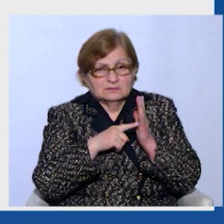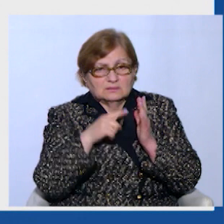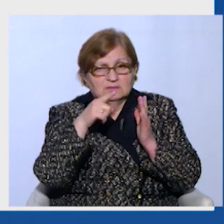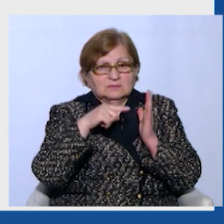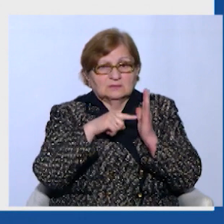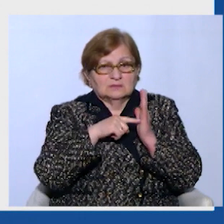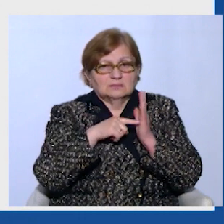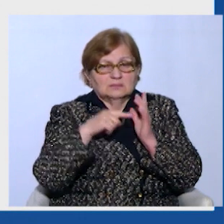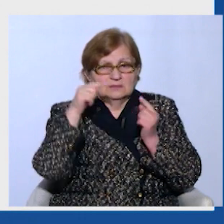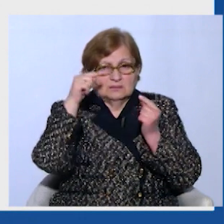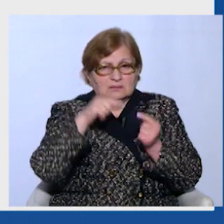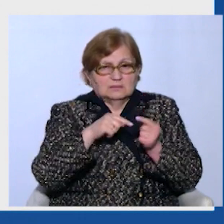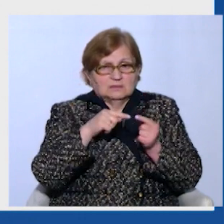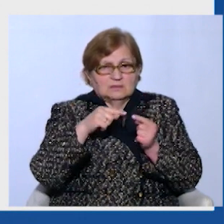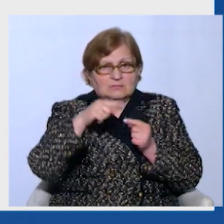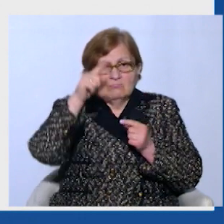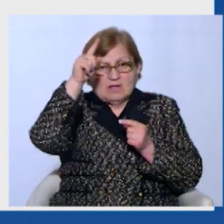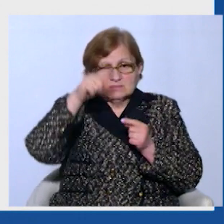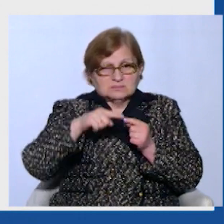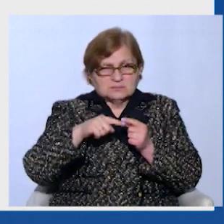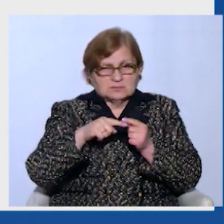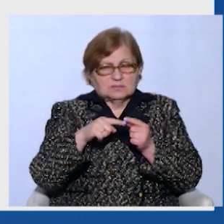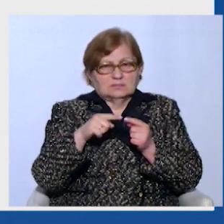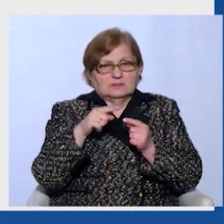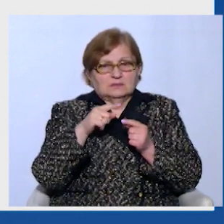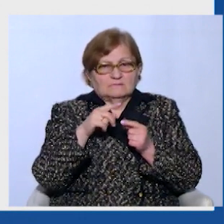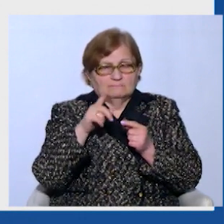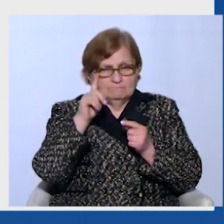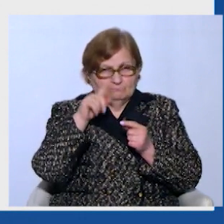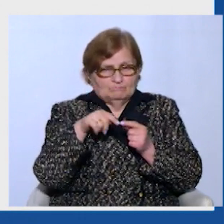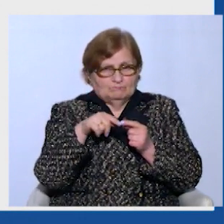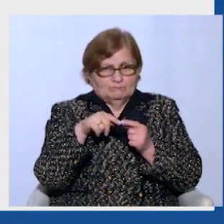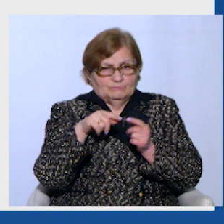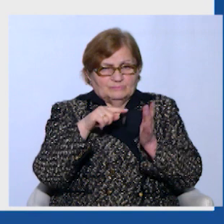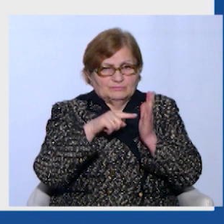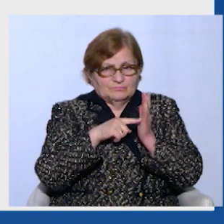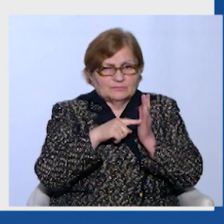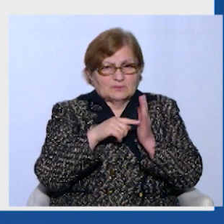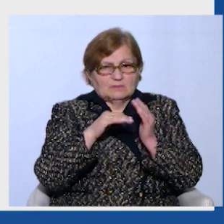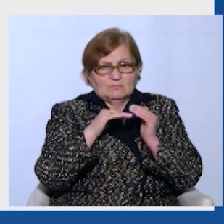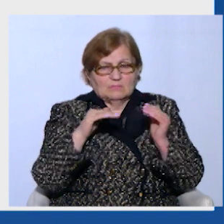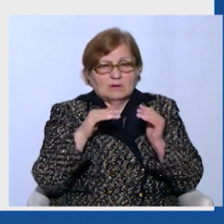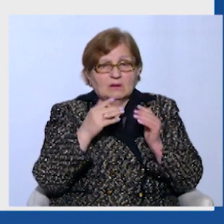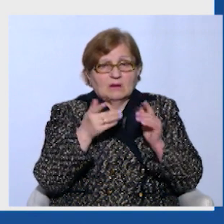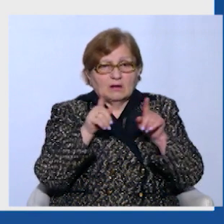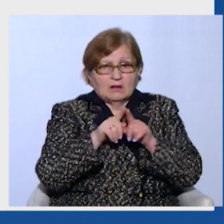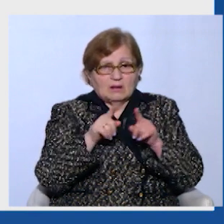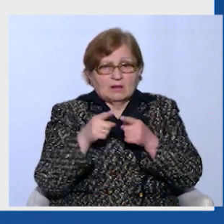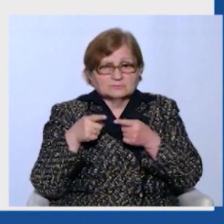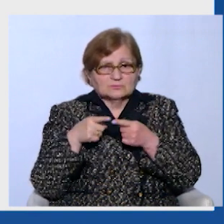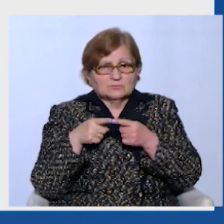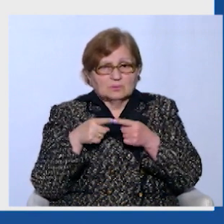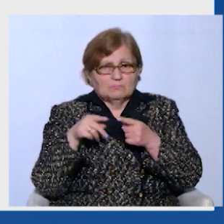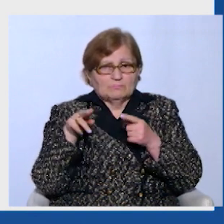წერტილში შესაბამება როგორც მანძილის ცენტრიდან, რომელიც არის ყოველთვის ერთი, იმიტომ რომ ეს არის წრეწირის ფუნდამენტური თვისება და ასევე კუთხე T.